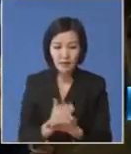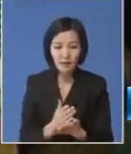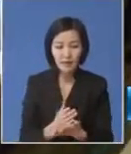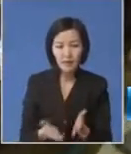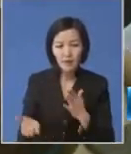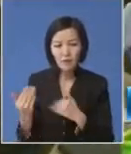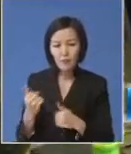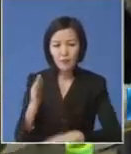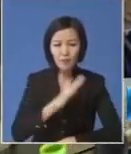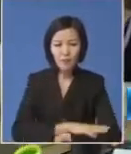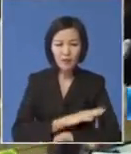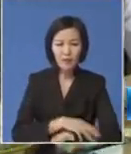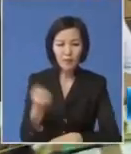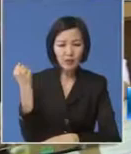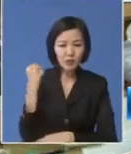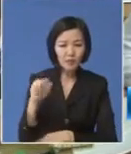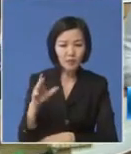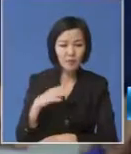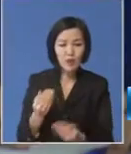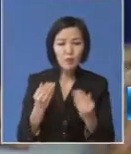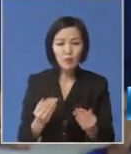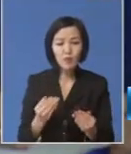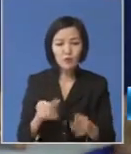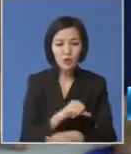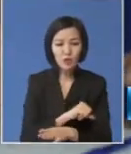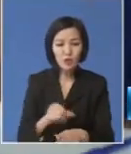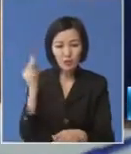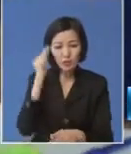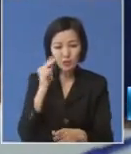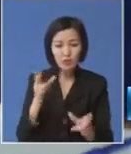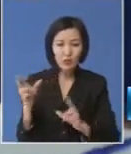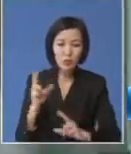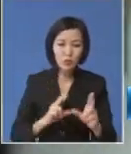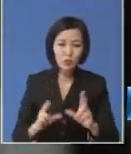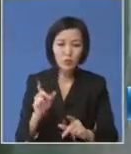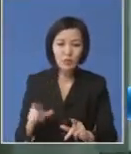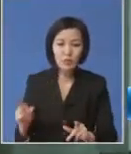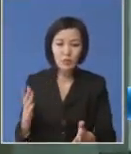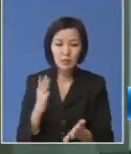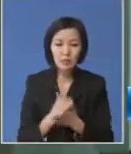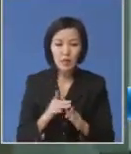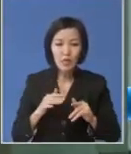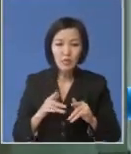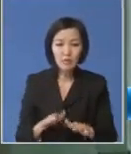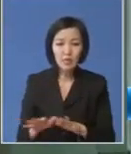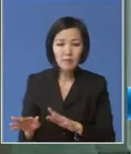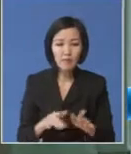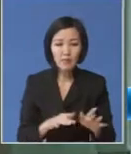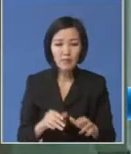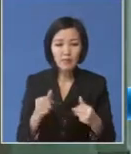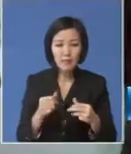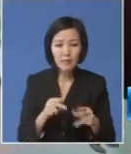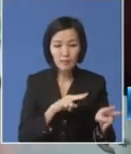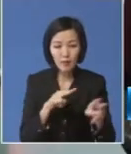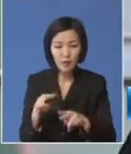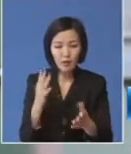кезінде пән олимпиадасынан жеңімпаз атанып, бүгінде шетелде білім алып жатқан студенттер де бар. Шара барысын 10-нан астам тәуелсіз бақылаушы